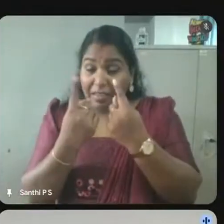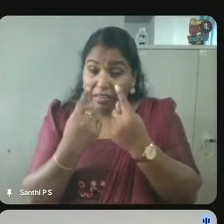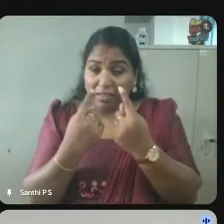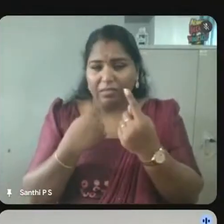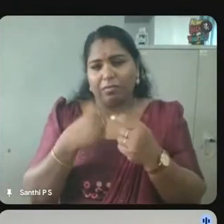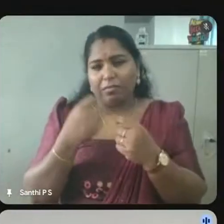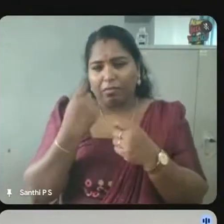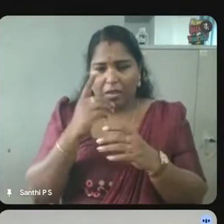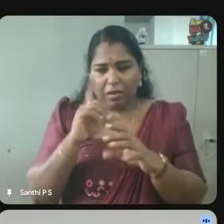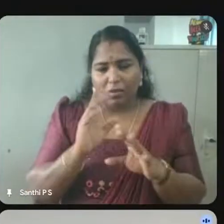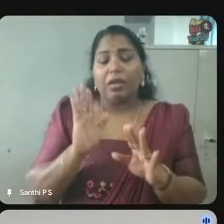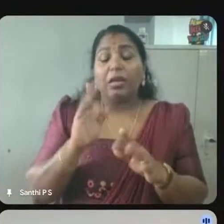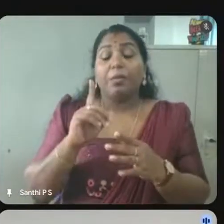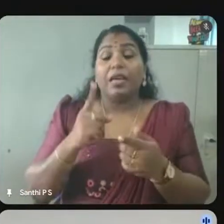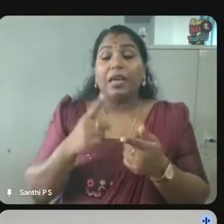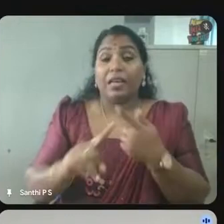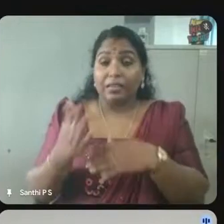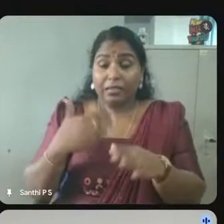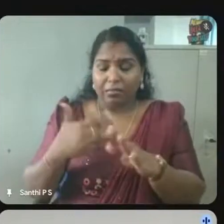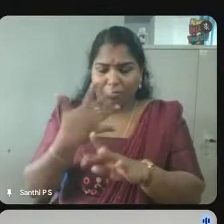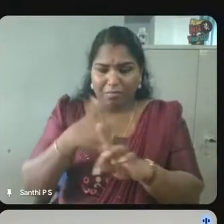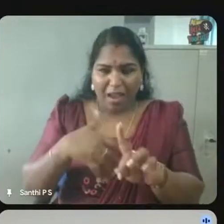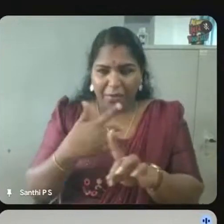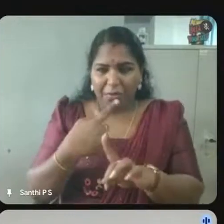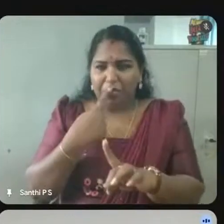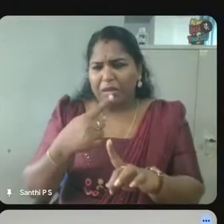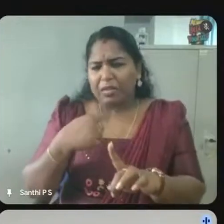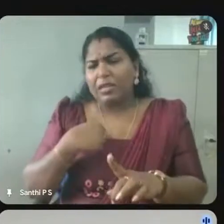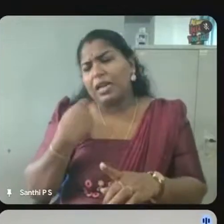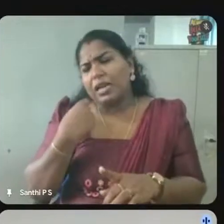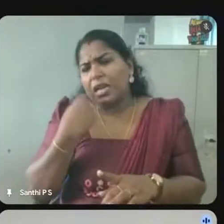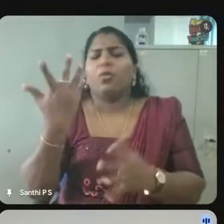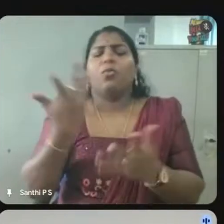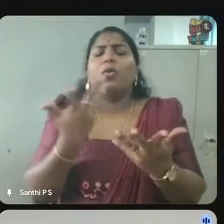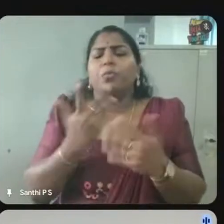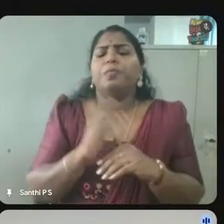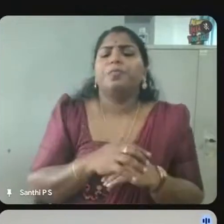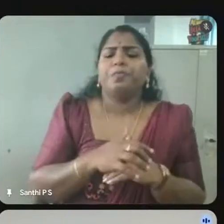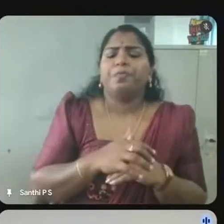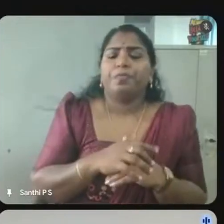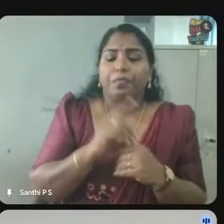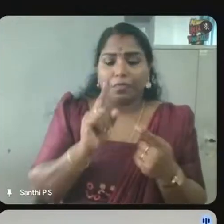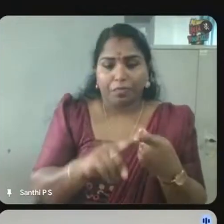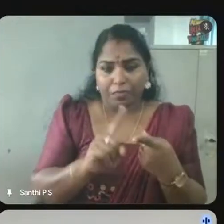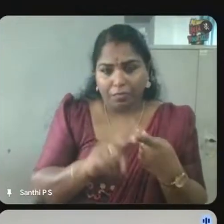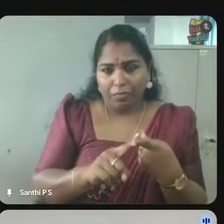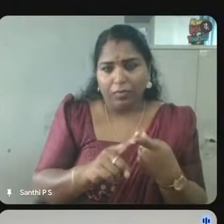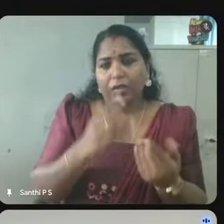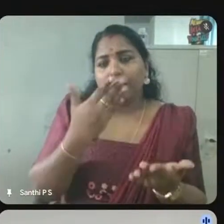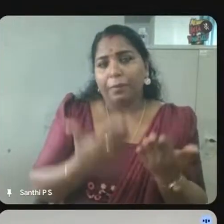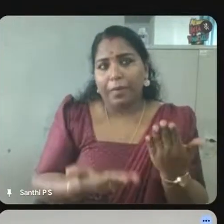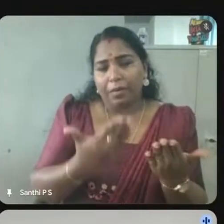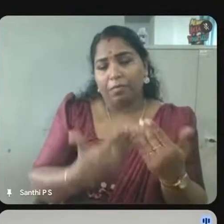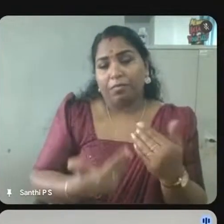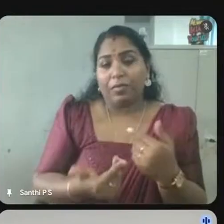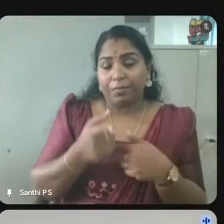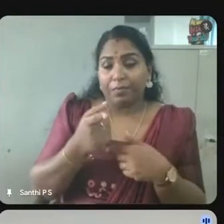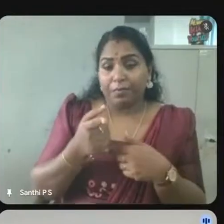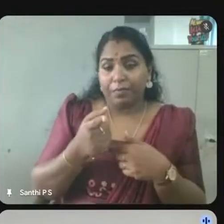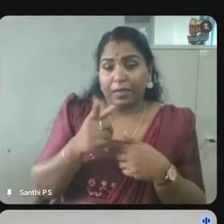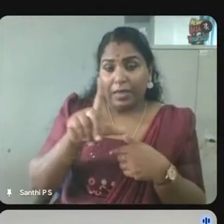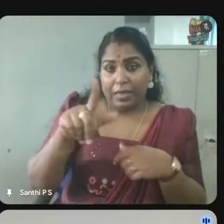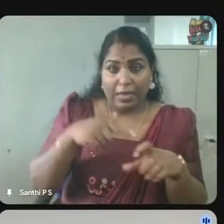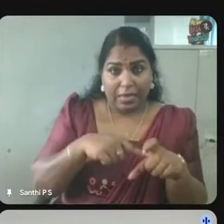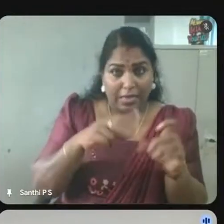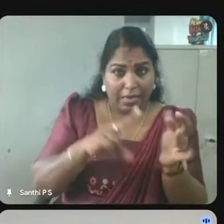പറ്റും. ഇപ്പൊ പറഞ്ഞ ഹിസ്റ്ററിന്ന് ഞാൻ ഇൻഫർ ചെയ്യുന്ന കുറച്ച് കാര്യങ്ങൾ ഞാൻ പറഞ്ഞുതരാം. അതിൽ ആദ്യത്തെ കാര്യം എന്ന് പറയുന്നത് പോസിബിളി സാറിന് ഈ